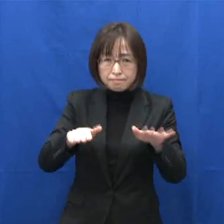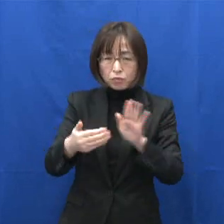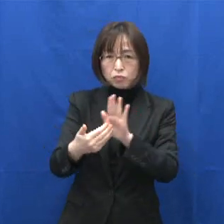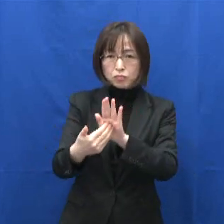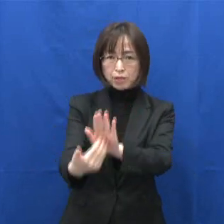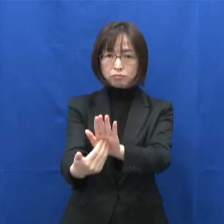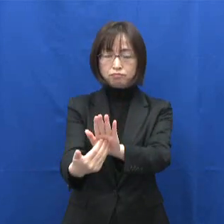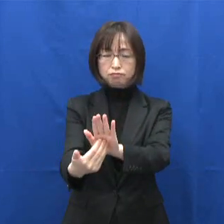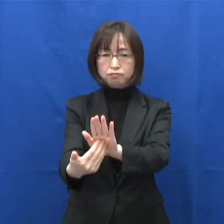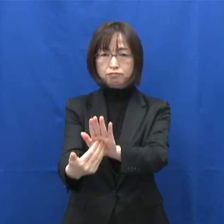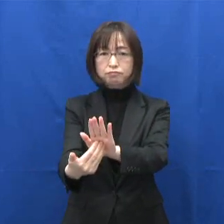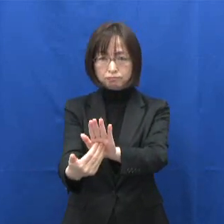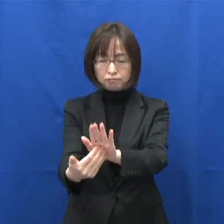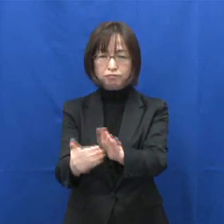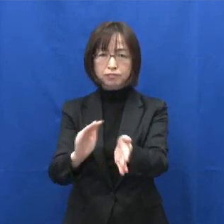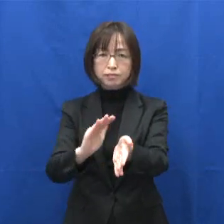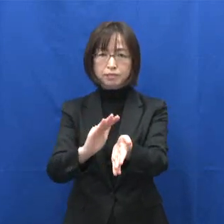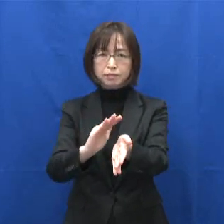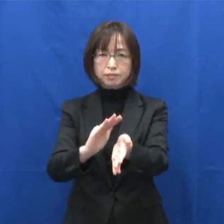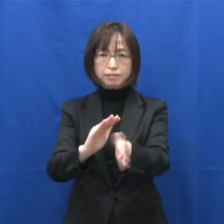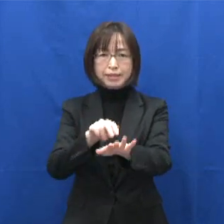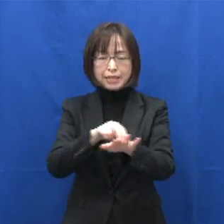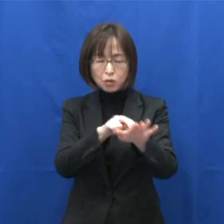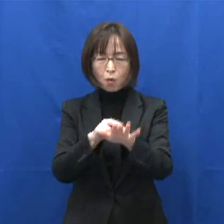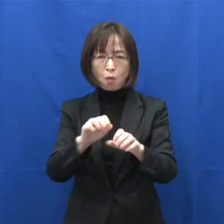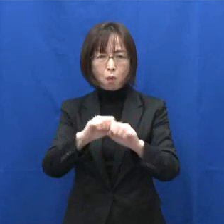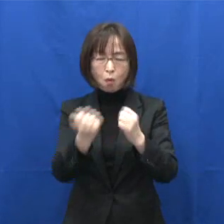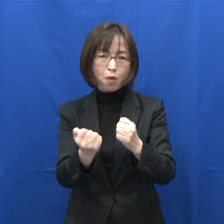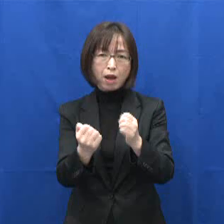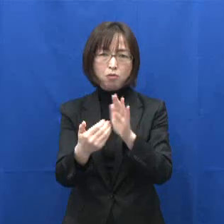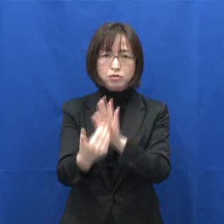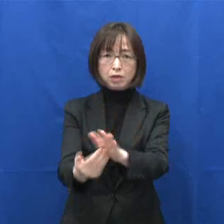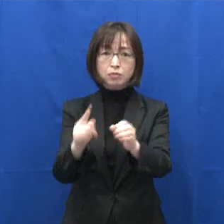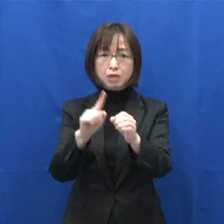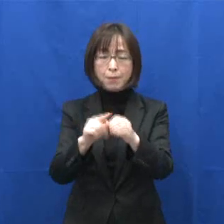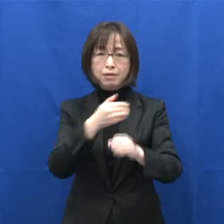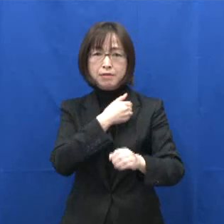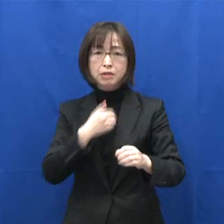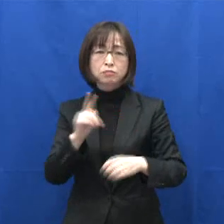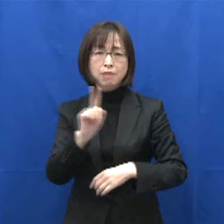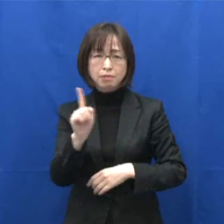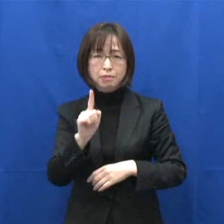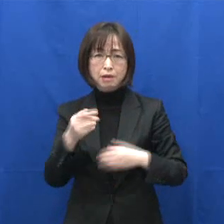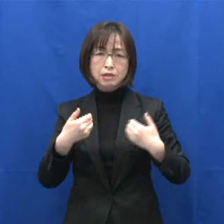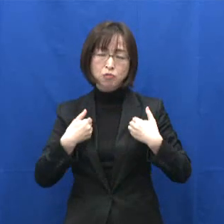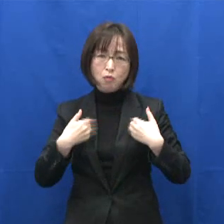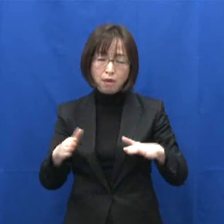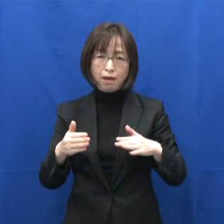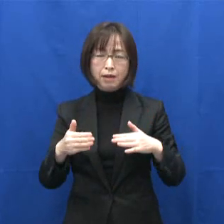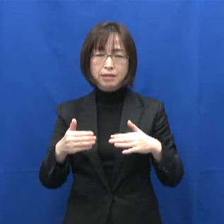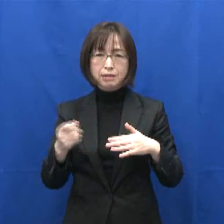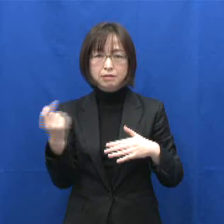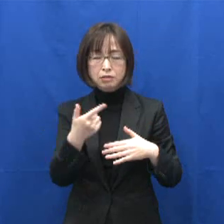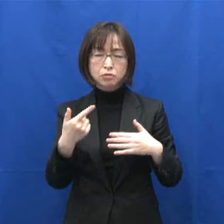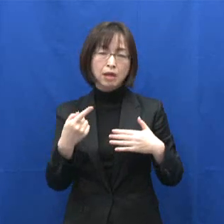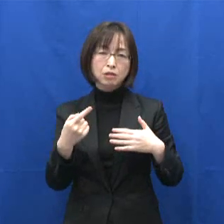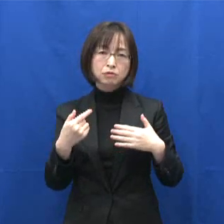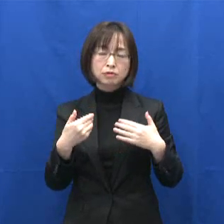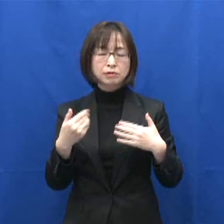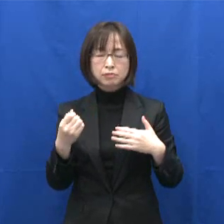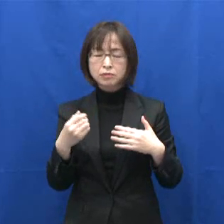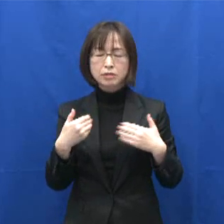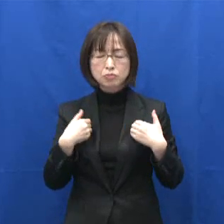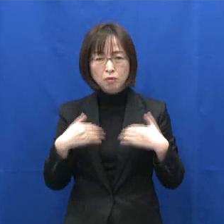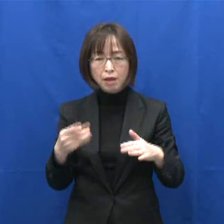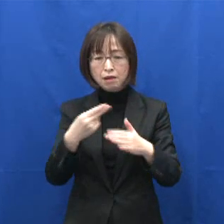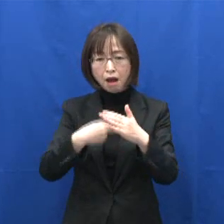ない、医療を崩壊させないためにできることは、不要不急の外出を避けることです。